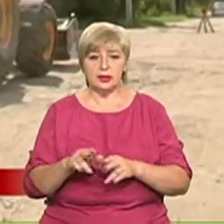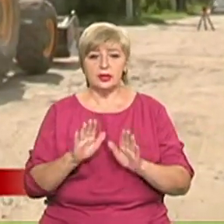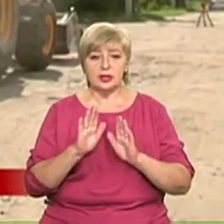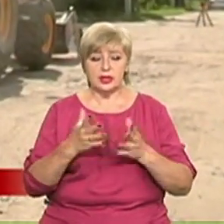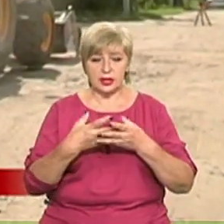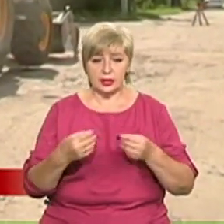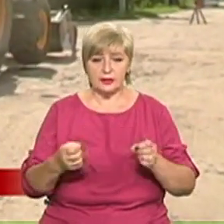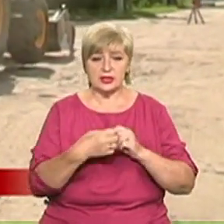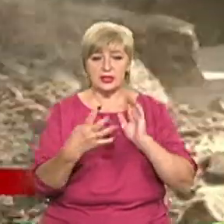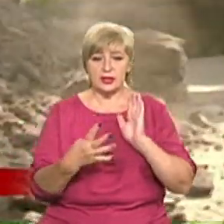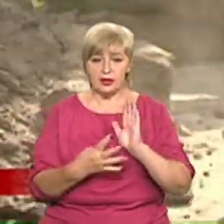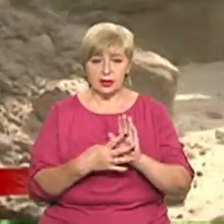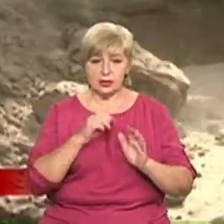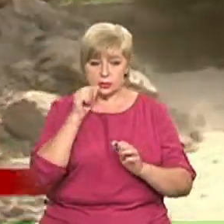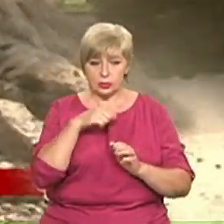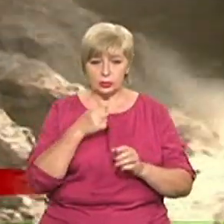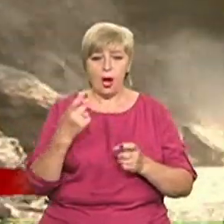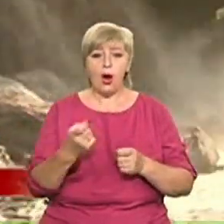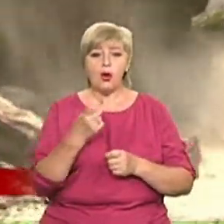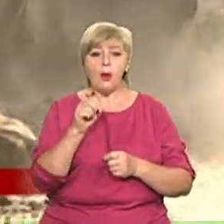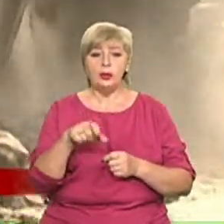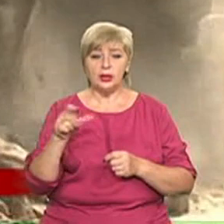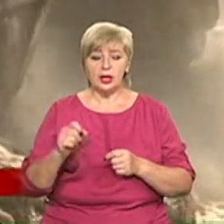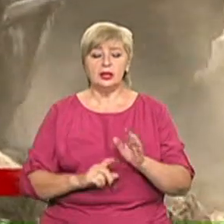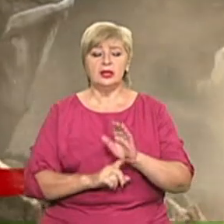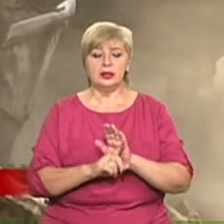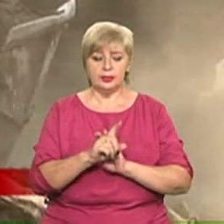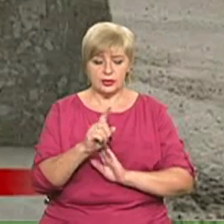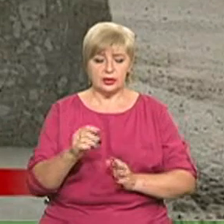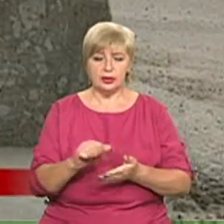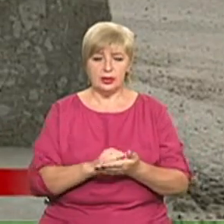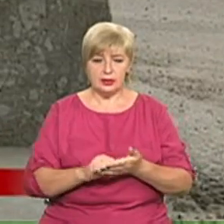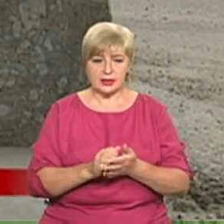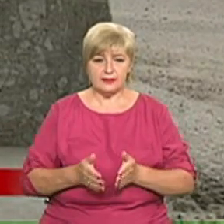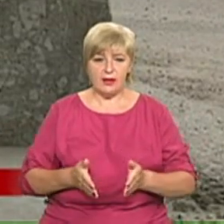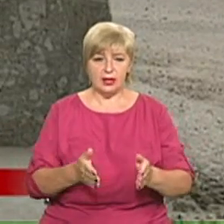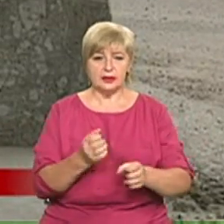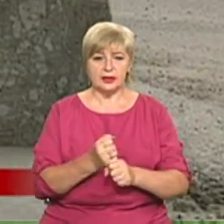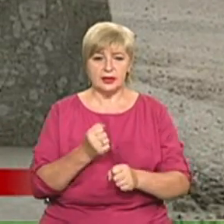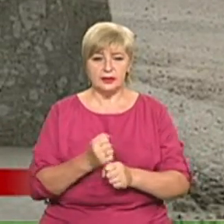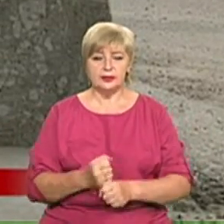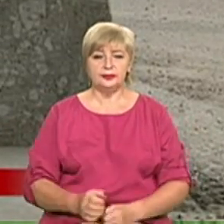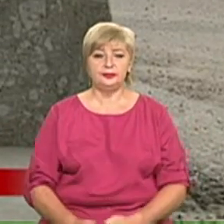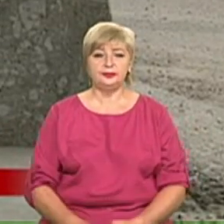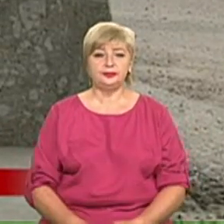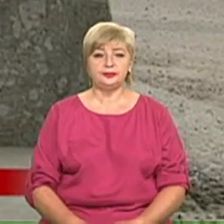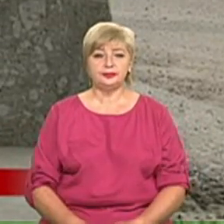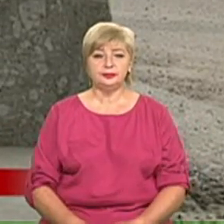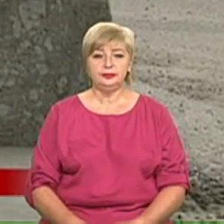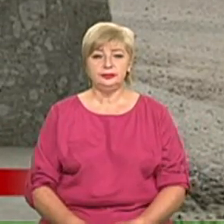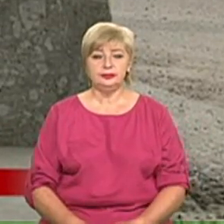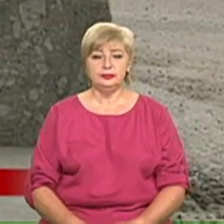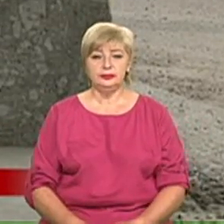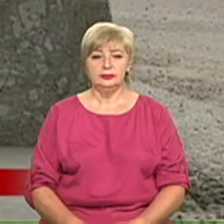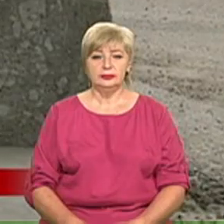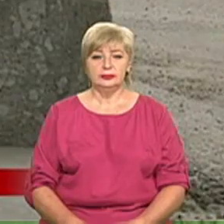навесні 2019-го комунальники взялись прокладати новий асфальт. Євгенія Москалець, Євген Дрозд та